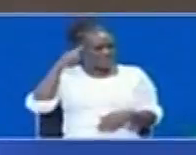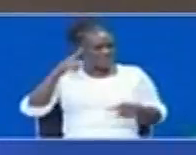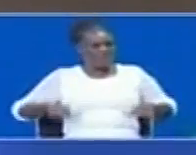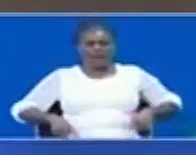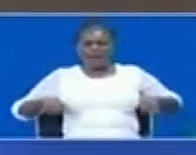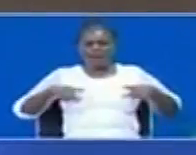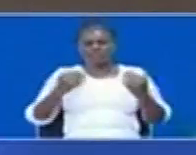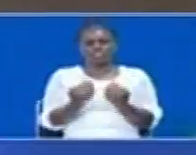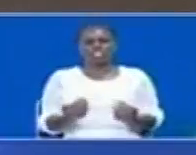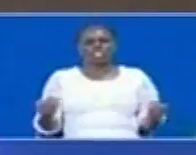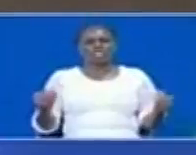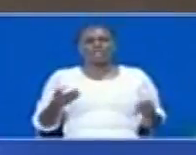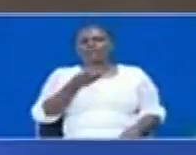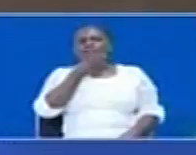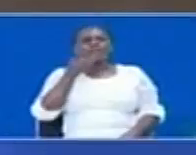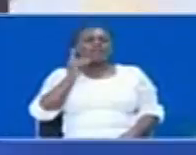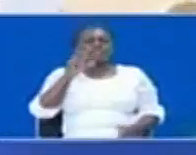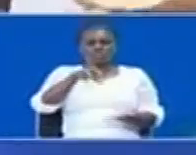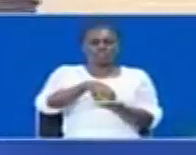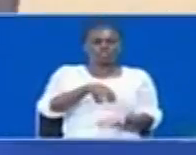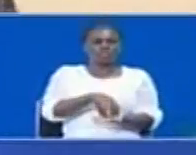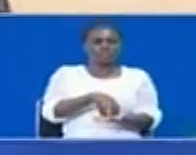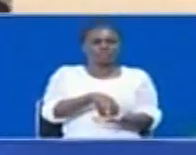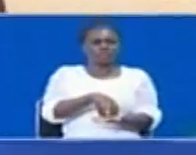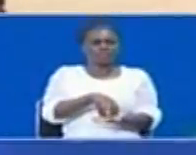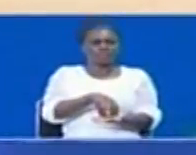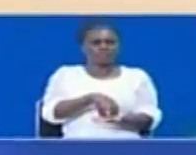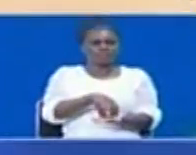ya wanawe na hali ya ukame katika eneo hili.